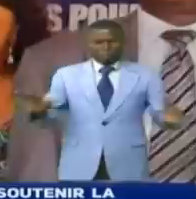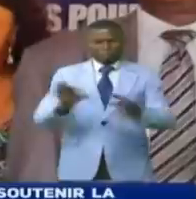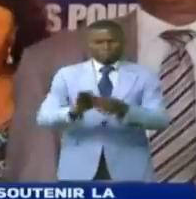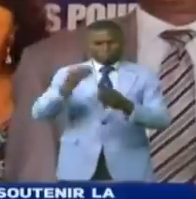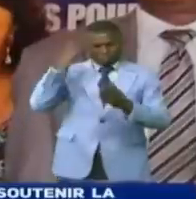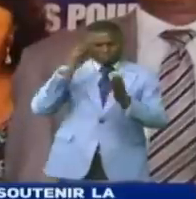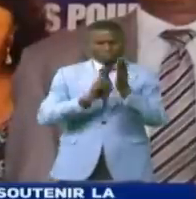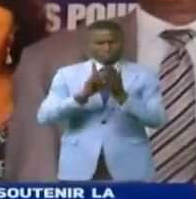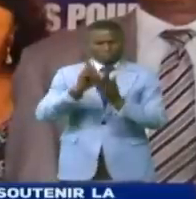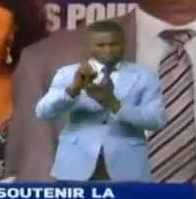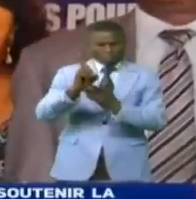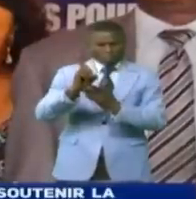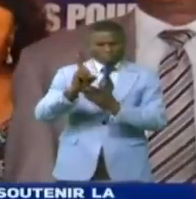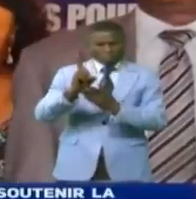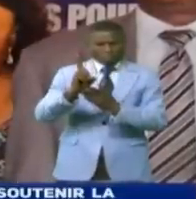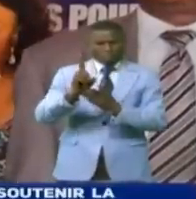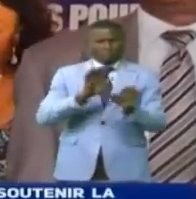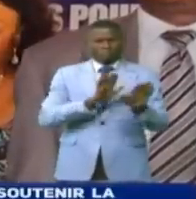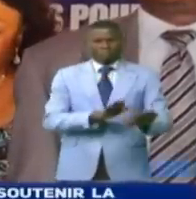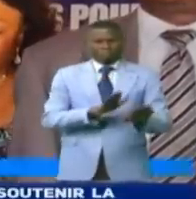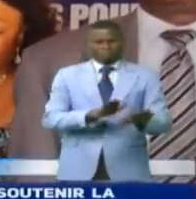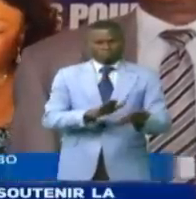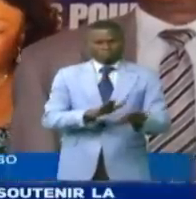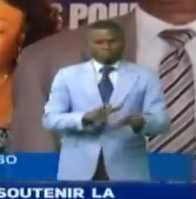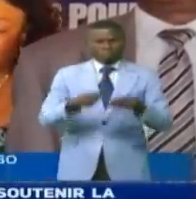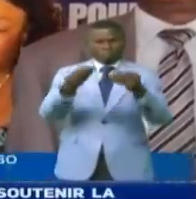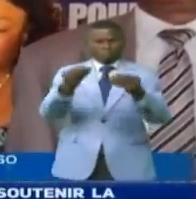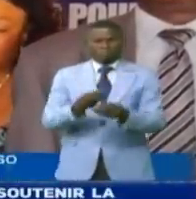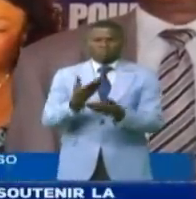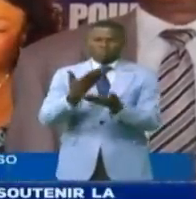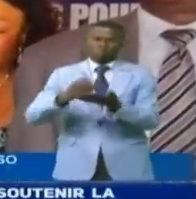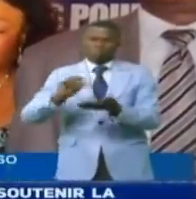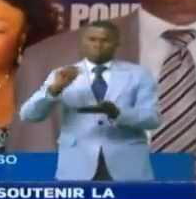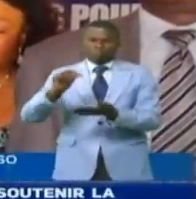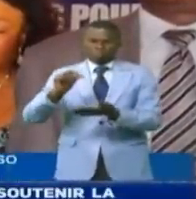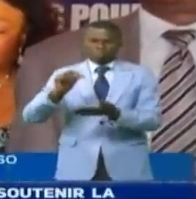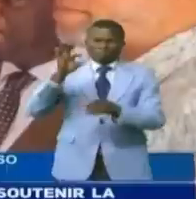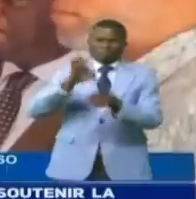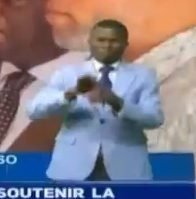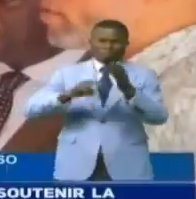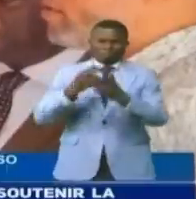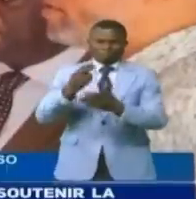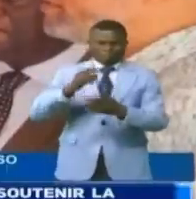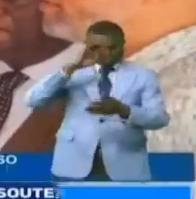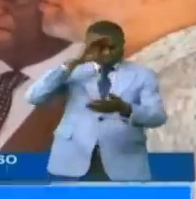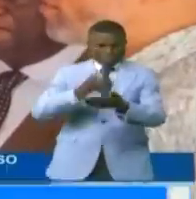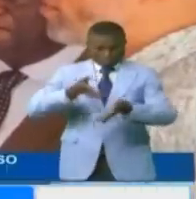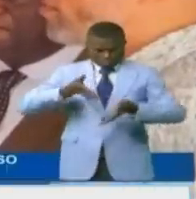pour le développement attend apporter sa contribution à la réélection du fils